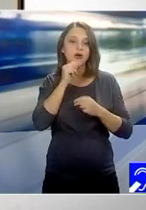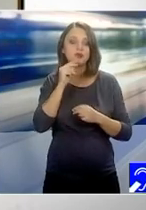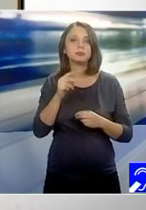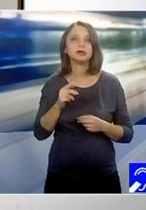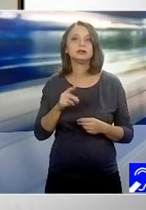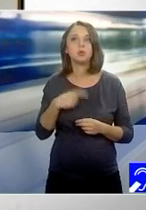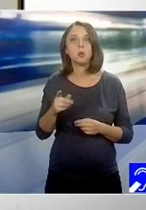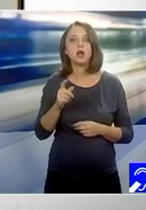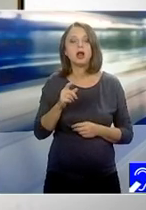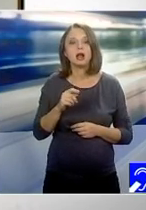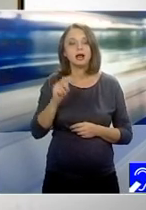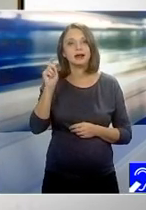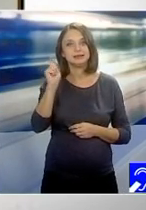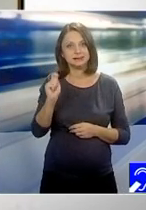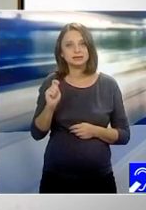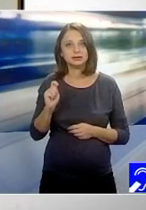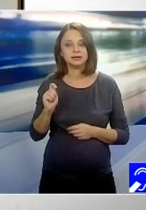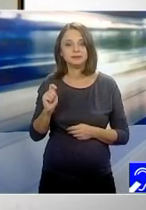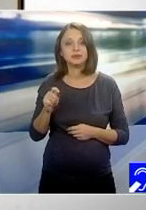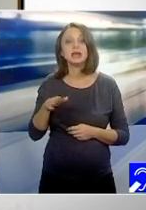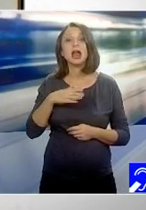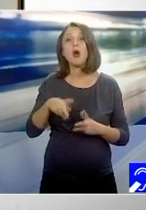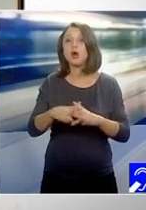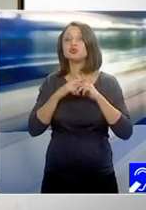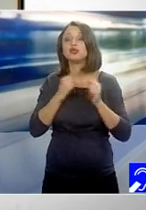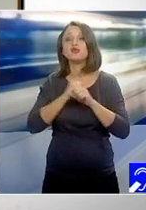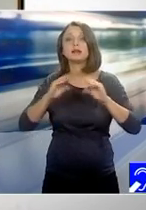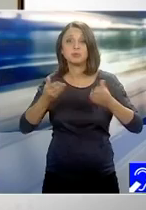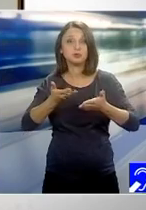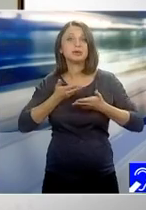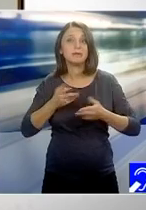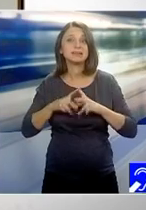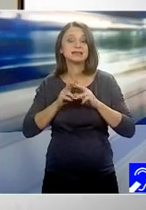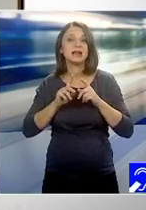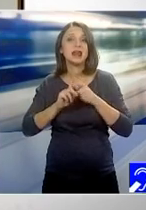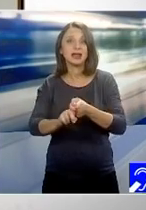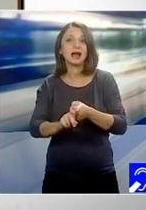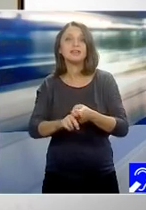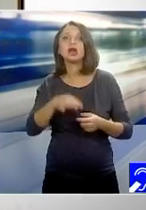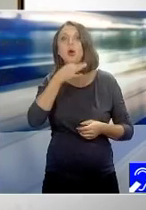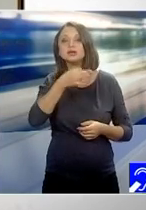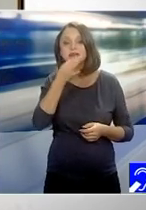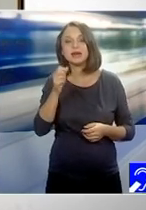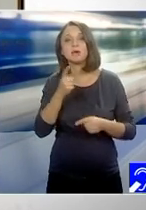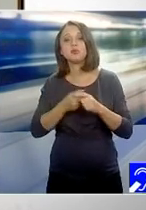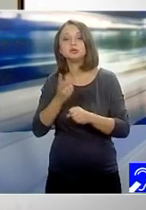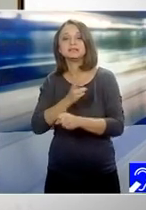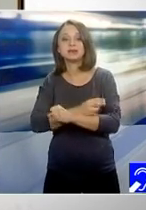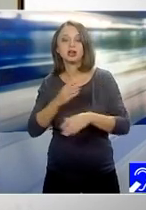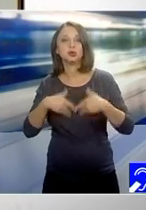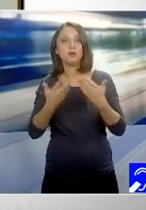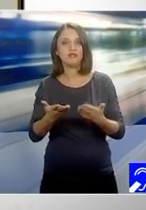Franța, ei au foarte mult sprijin și în ceea ce privește consilierea și chiar o finanțare și din partea statului, niște granturi